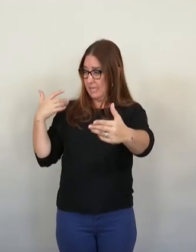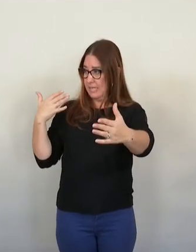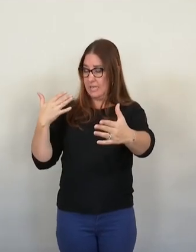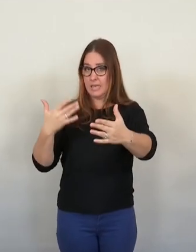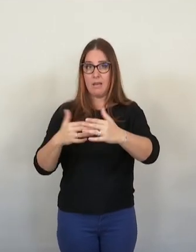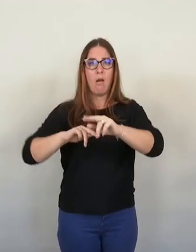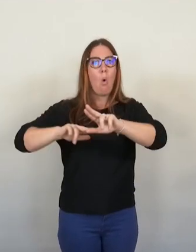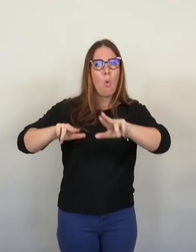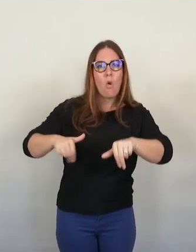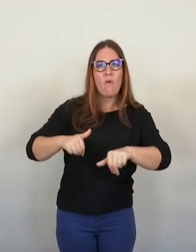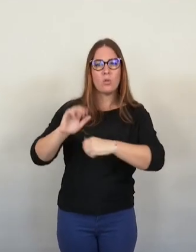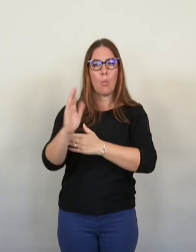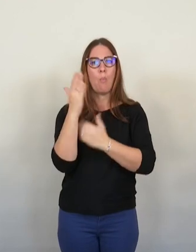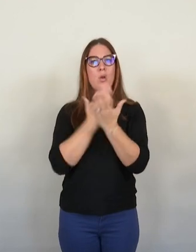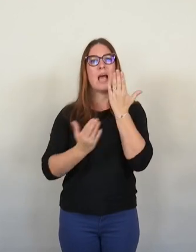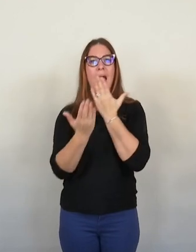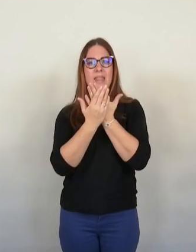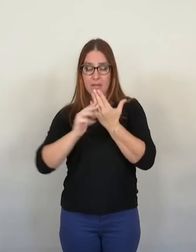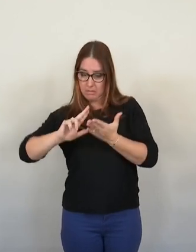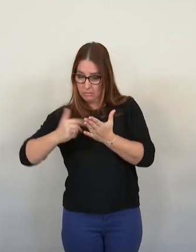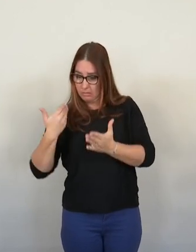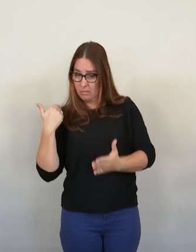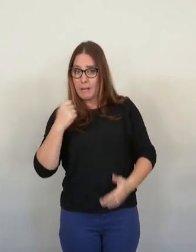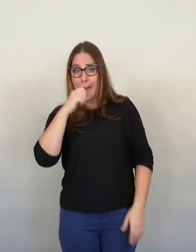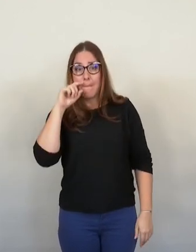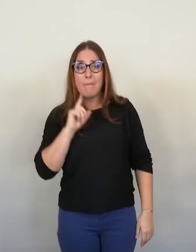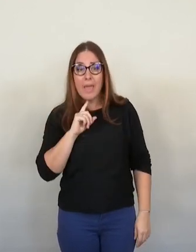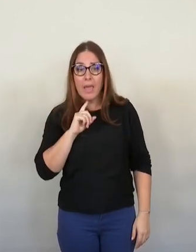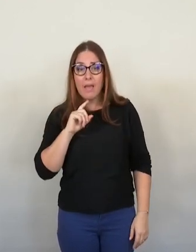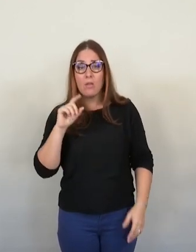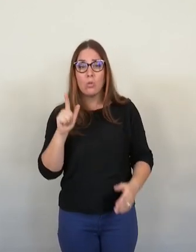conventions présentées en annexe ont été signées en mai